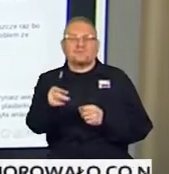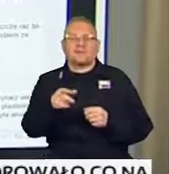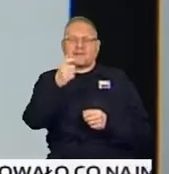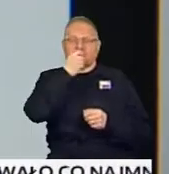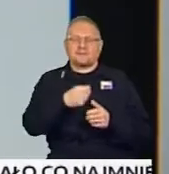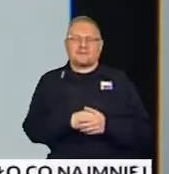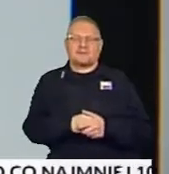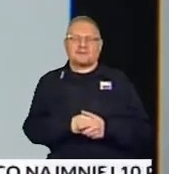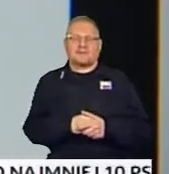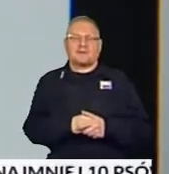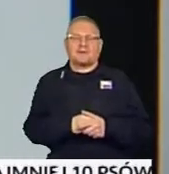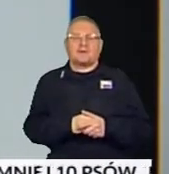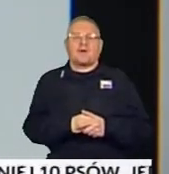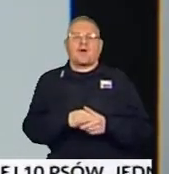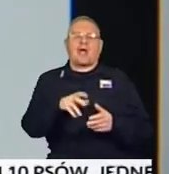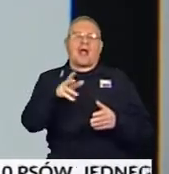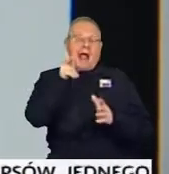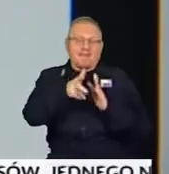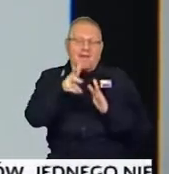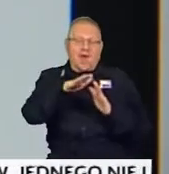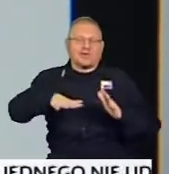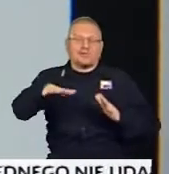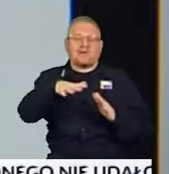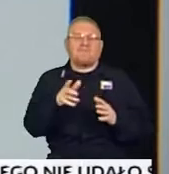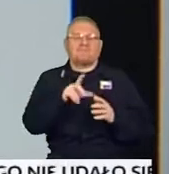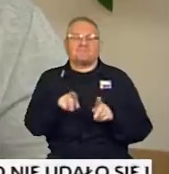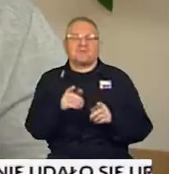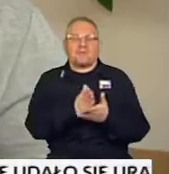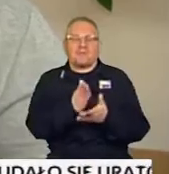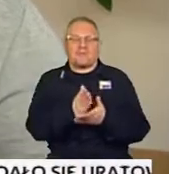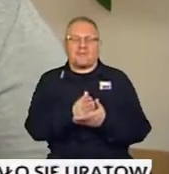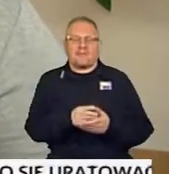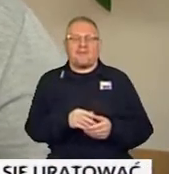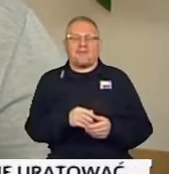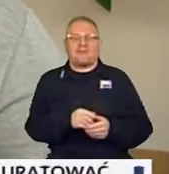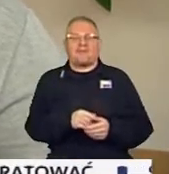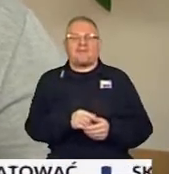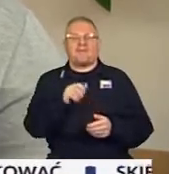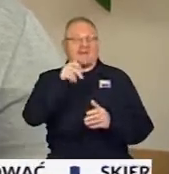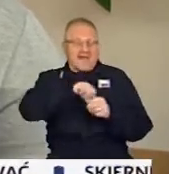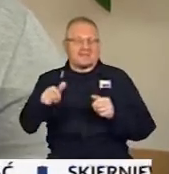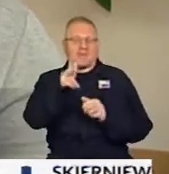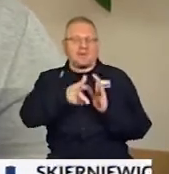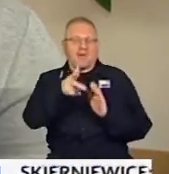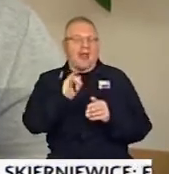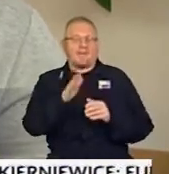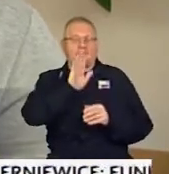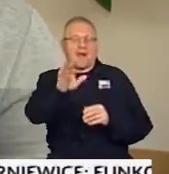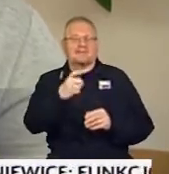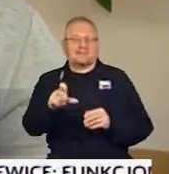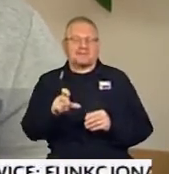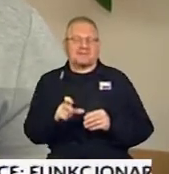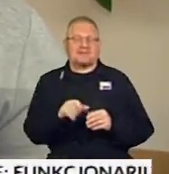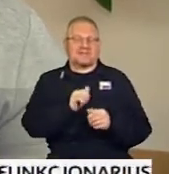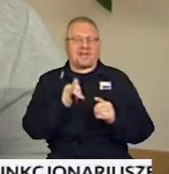śmieci. Osiedlowe kamery też na razie nie pomogły. W niektórych punktach są monitoringi, natomiast no one niestety nie pokazały nic. Jeżeli